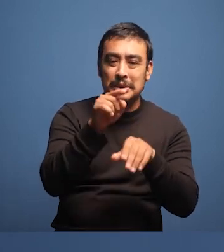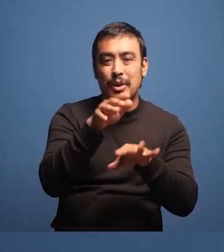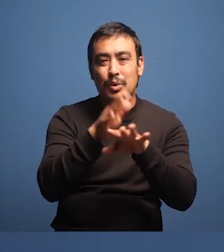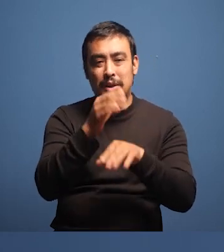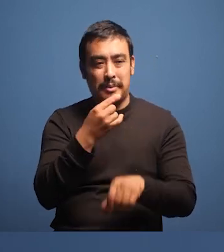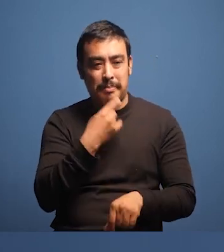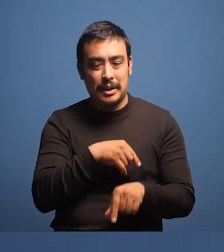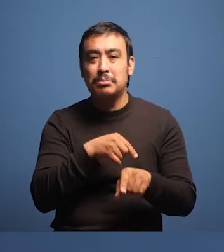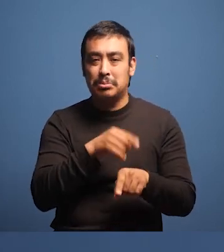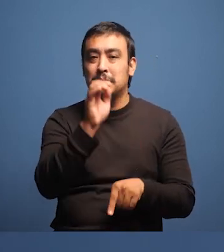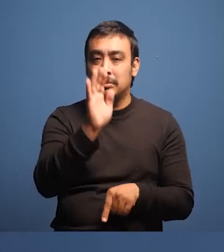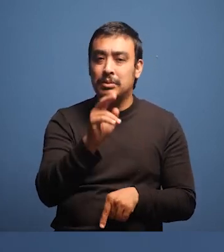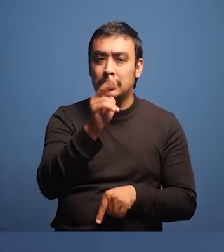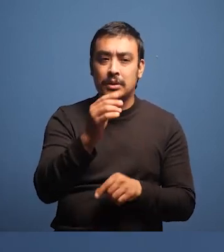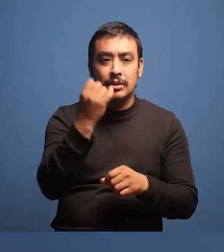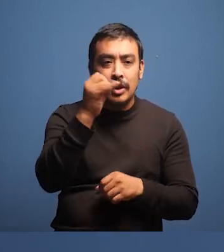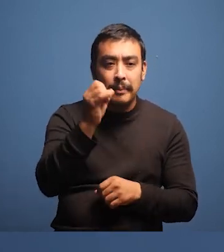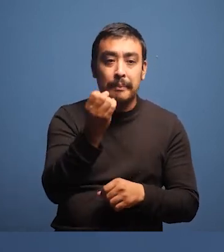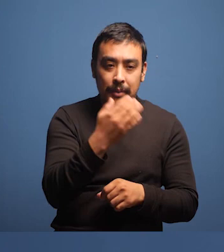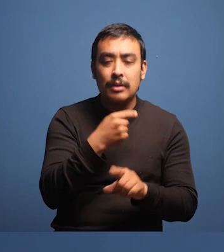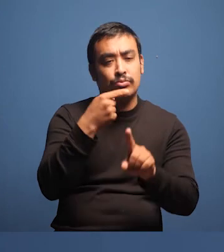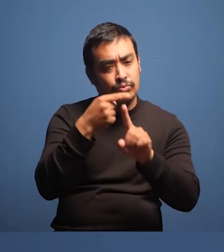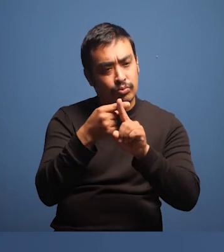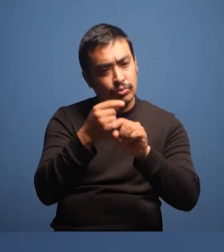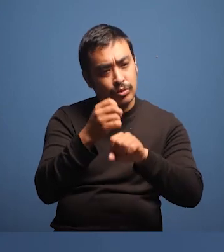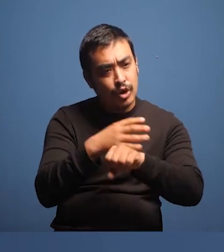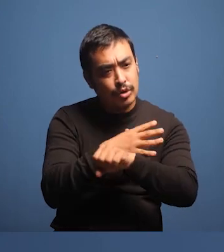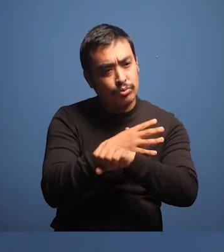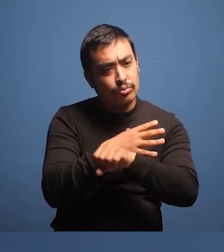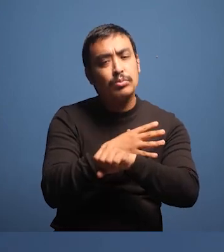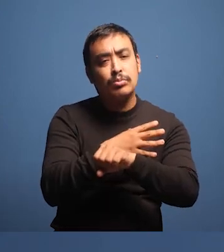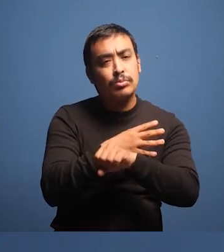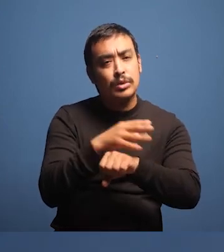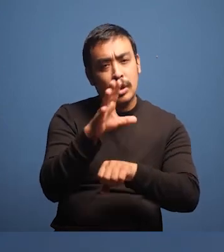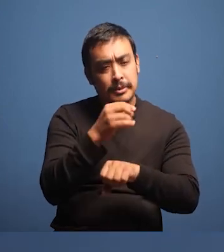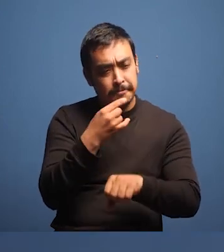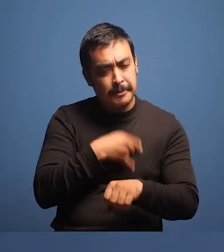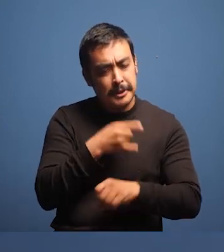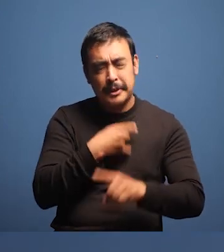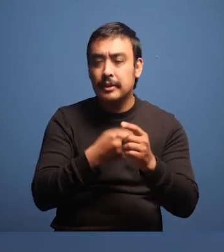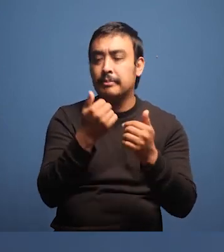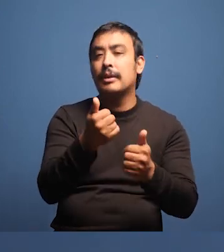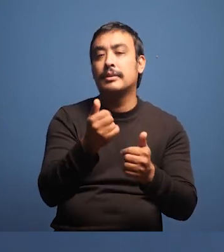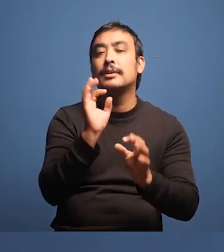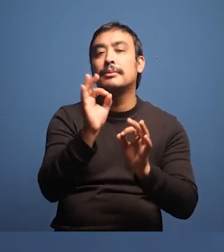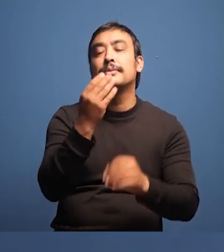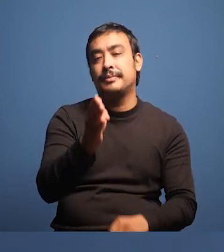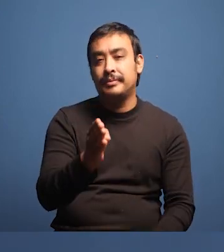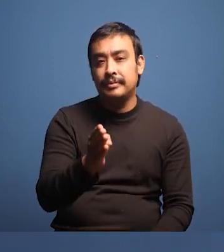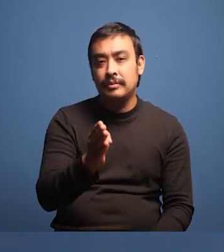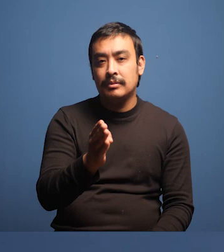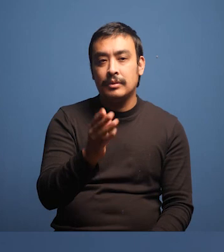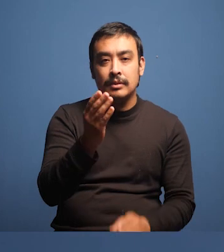बेनिफिट लिन सक्नुहुन्छ। सो नेगेटिभतिर भन्दा पनि पोजिटिभ साइडतिर गरे यसको सक्दो चाहिँ बडी बेनिफिट लिउँ अनि अघि भने जस्तै